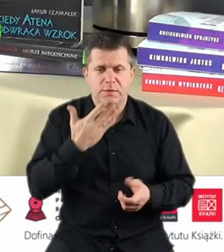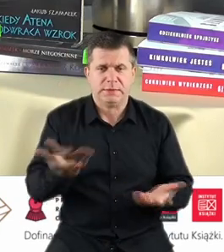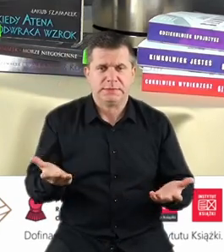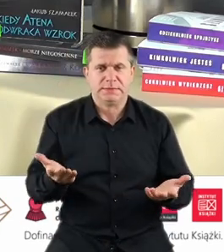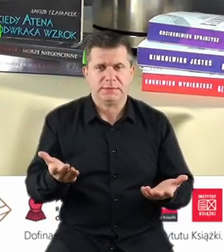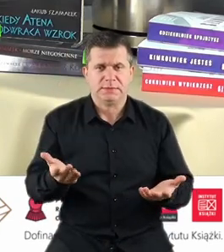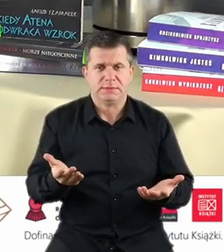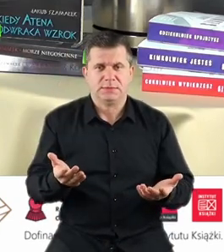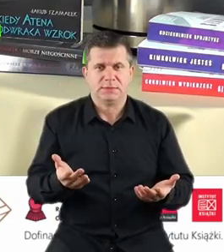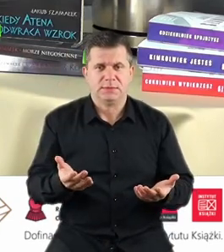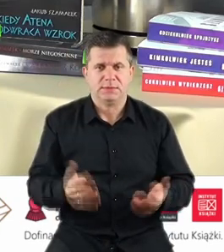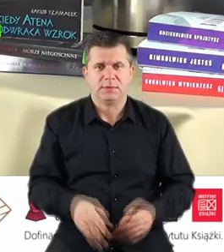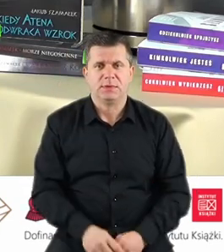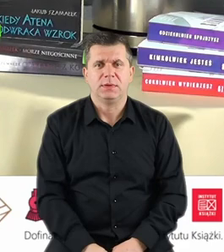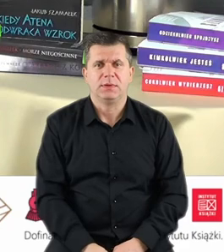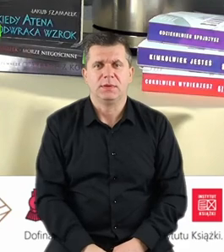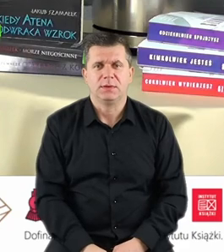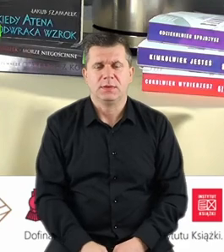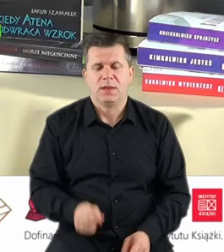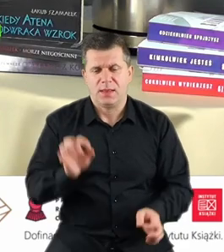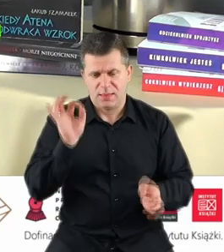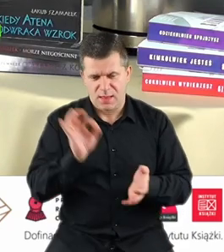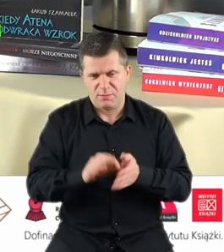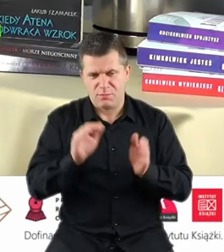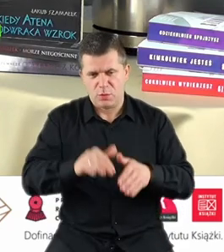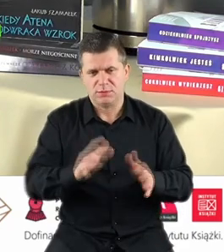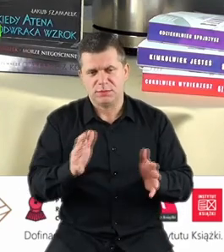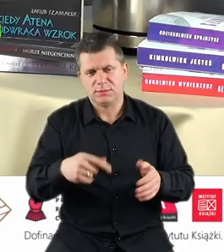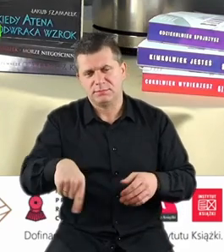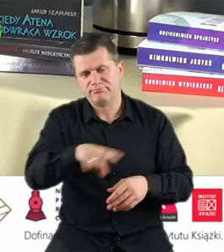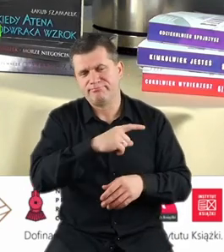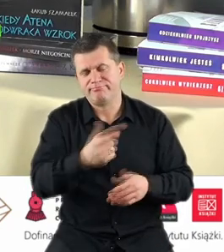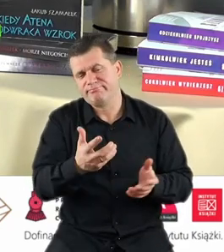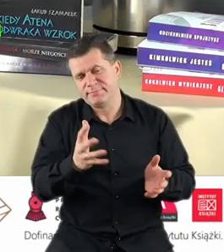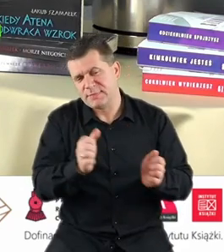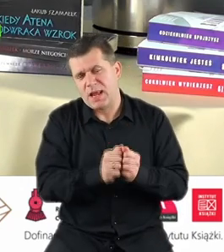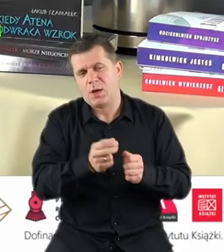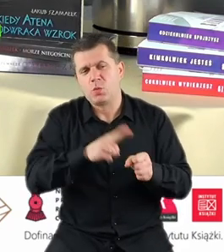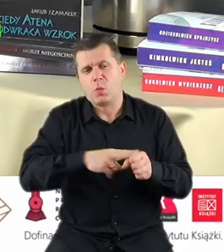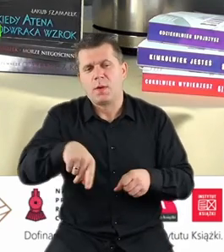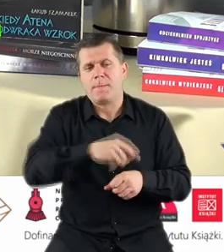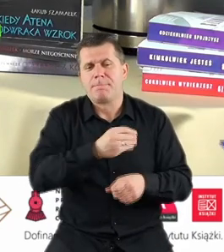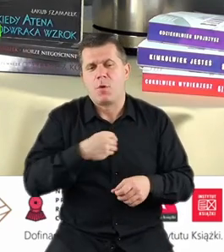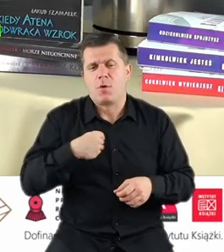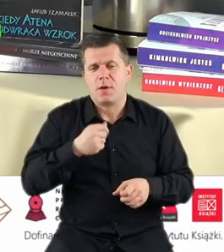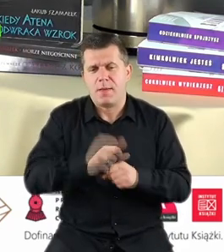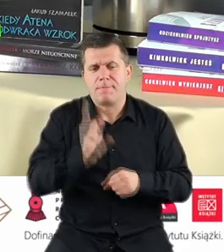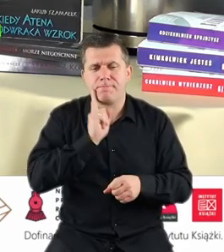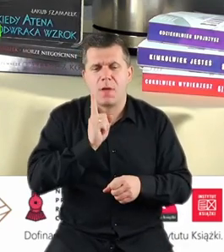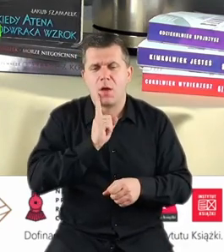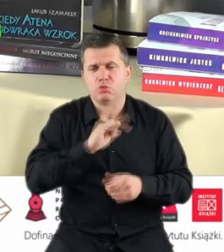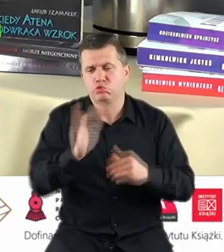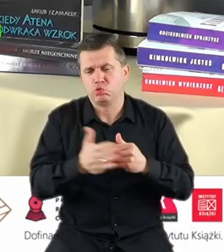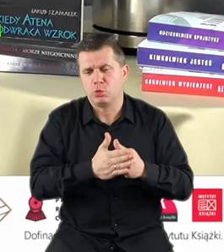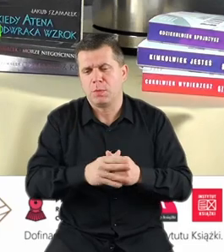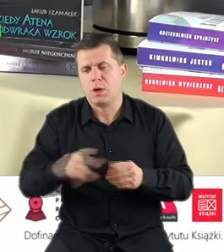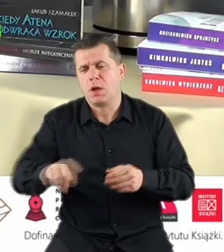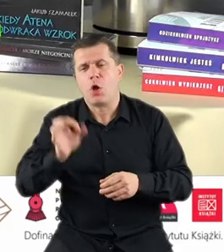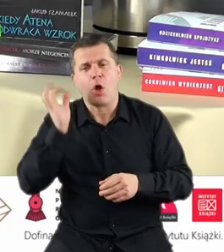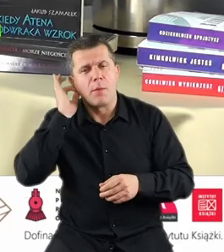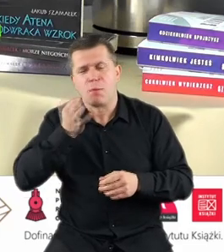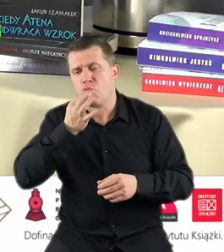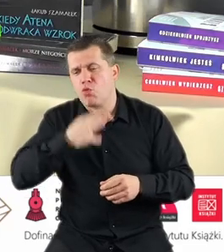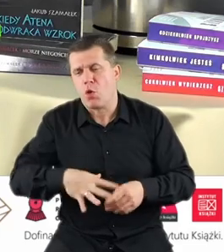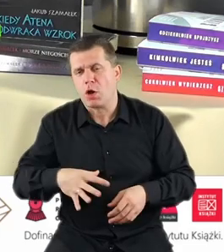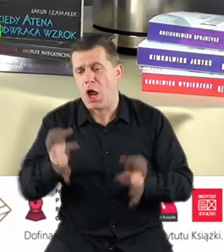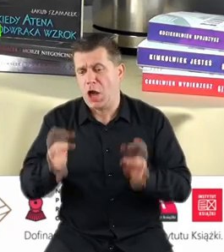byśmy znaleźli różnych mężczyzn, którzy zawierali śluby z dużo młodszymi od siebie partnerkami,